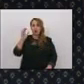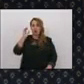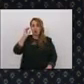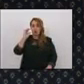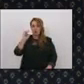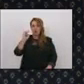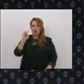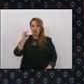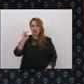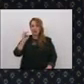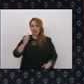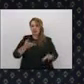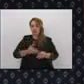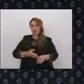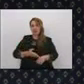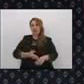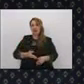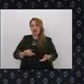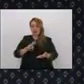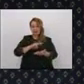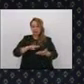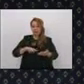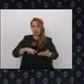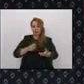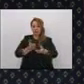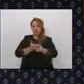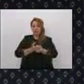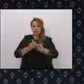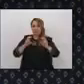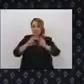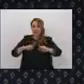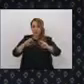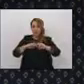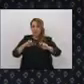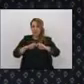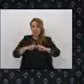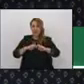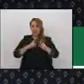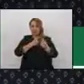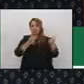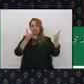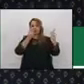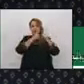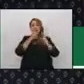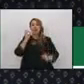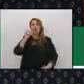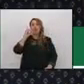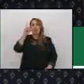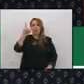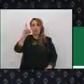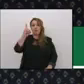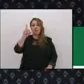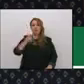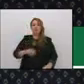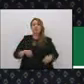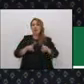العقاري التي كانت تطلع بدراستها والبحث فيها لجان الدوائر إلى اللجان التابعة